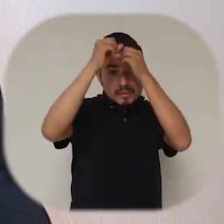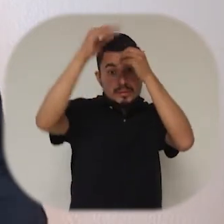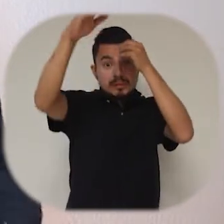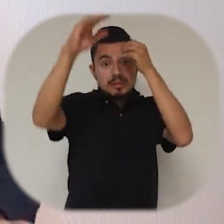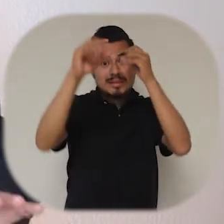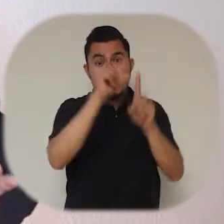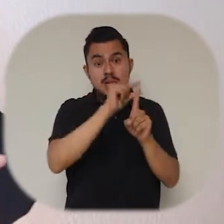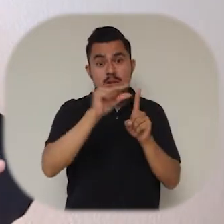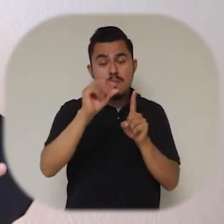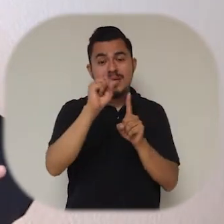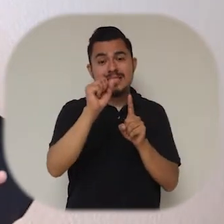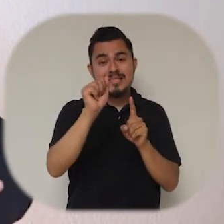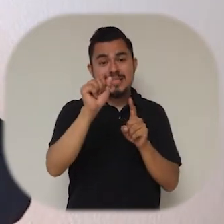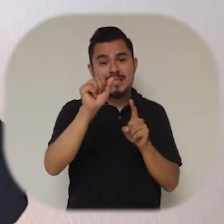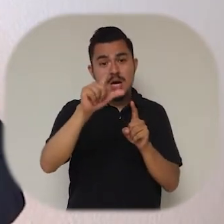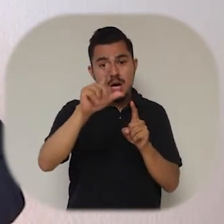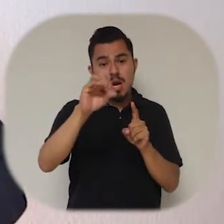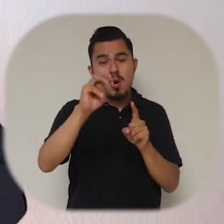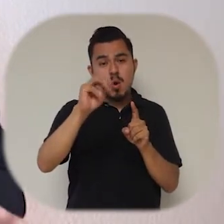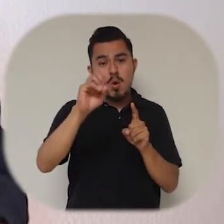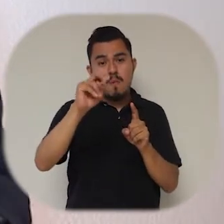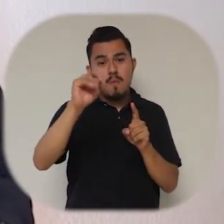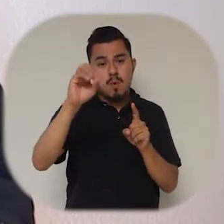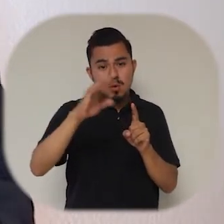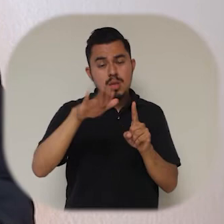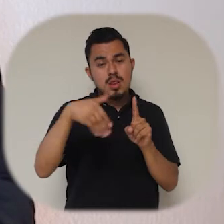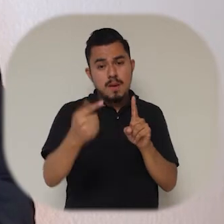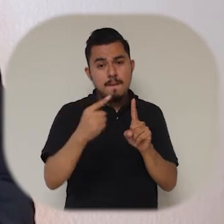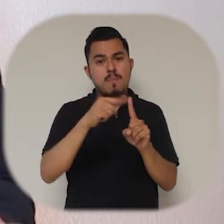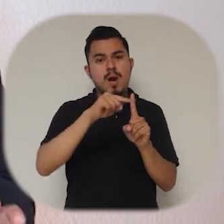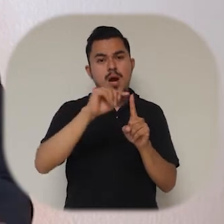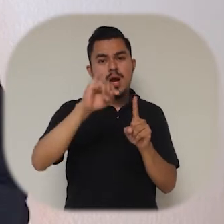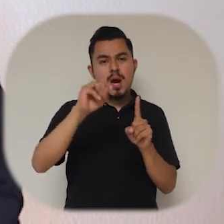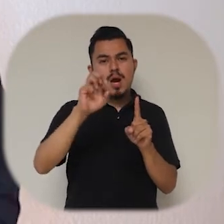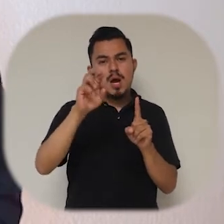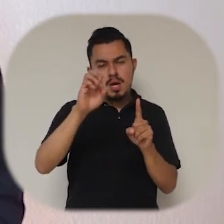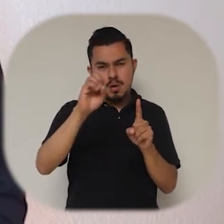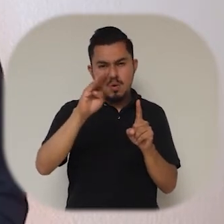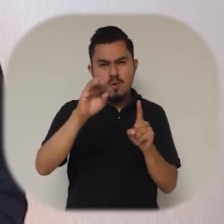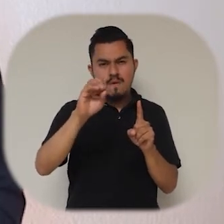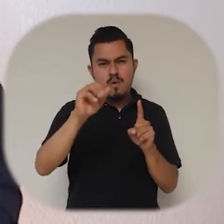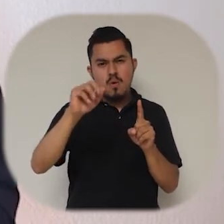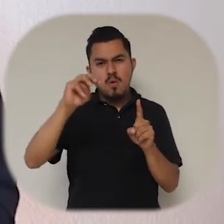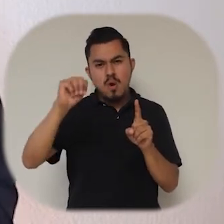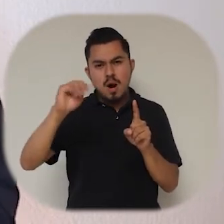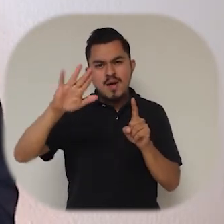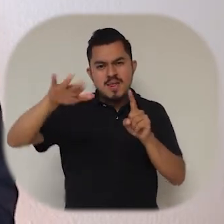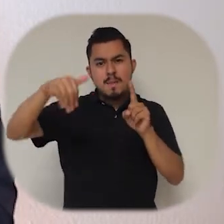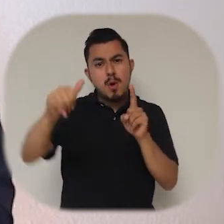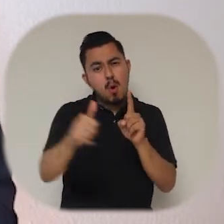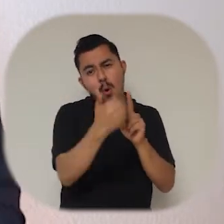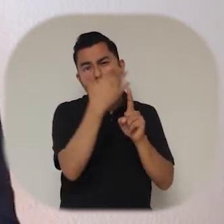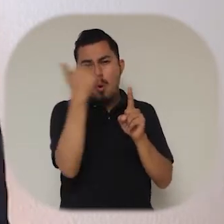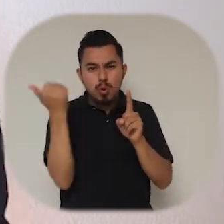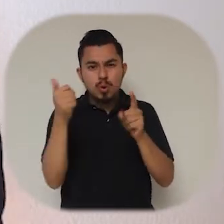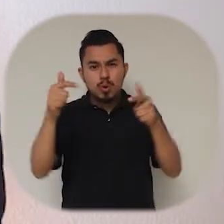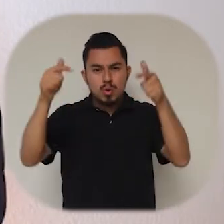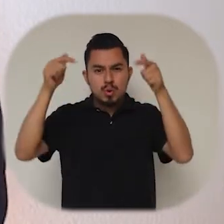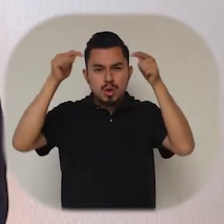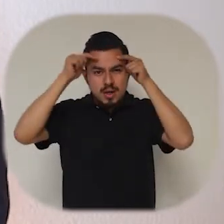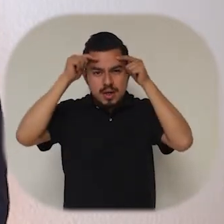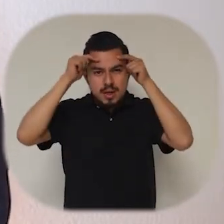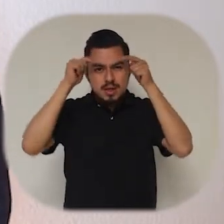이렇게 남유다와 북이스라엘로 완전히 이렇게 갈라지게 되는 일이 벌어집니다. 남유다는